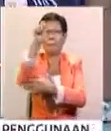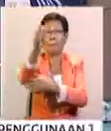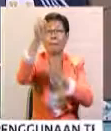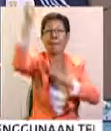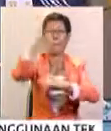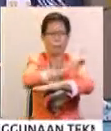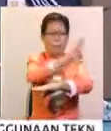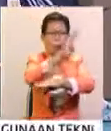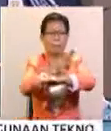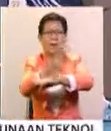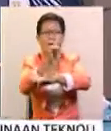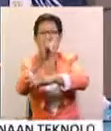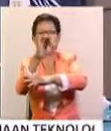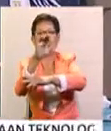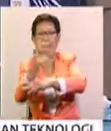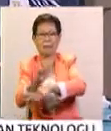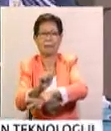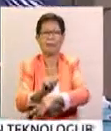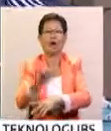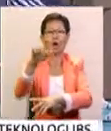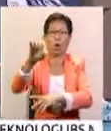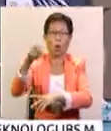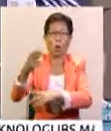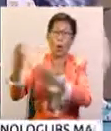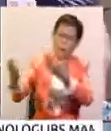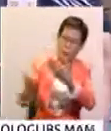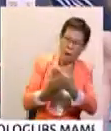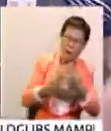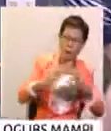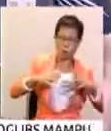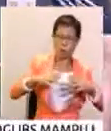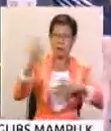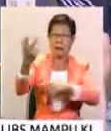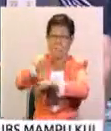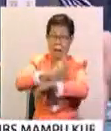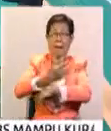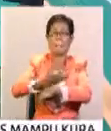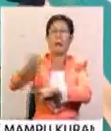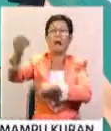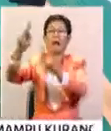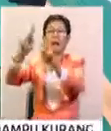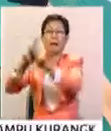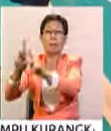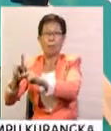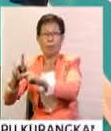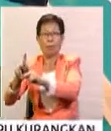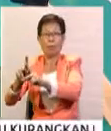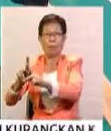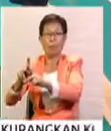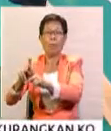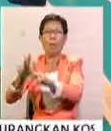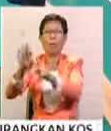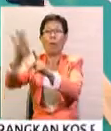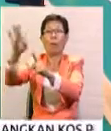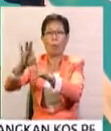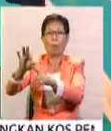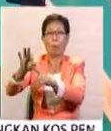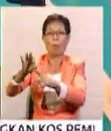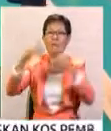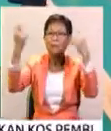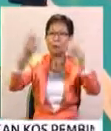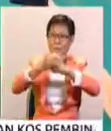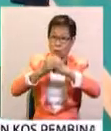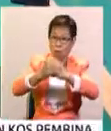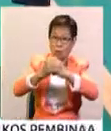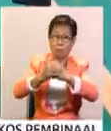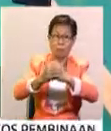Malaysia ABM Bukit Kiara. Jin Wei yang baru kembali selepas bercuti selama 3 hari pulang ke kampung halaman Bukit Bertajam Pulau Pinang meraihkan sambutan Tahun